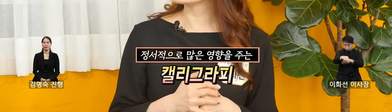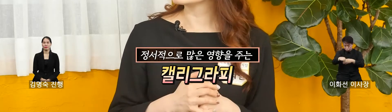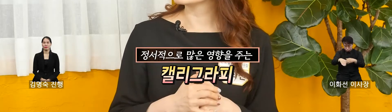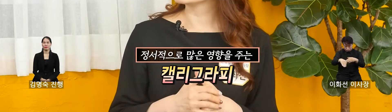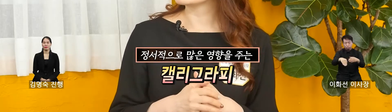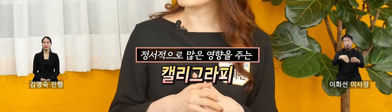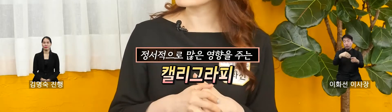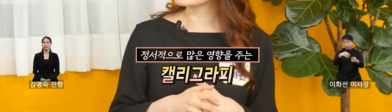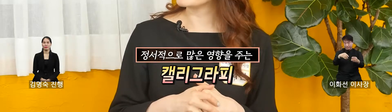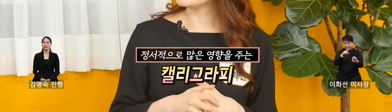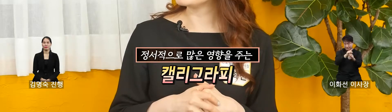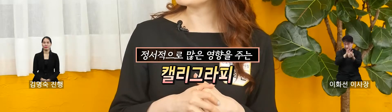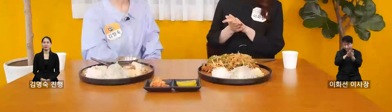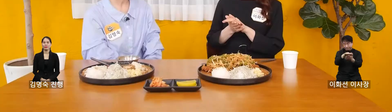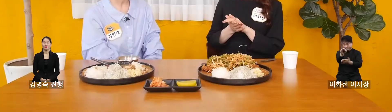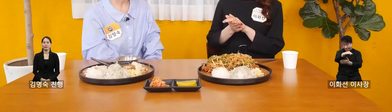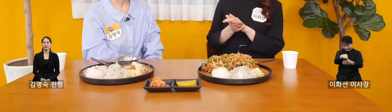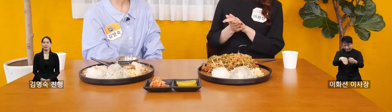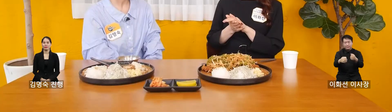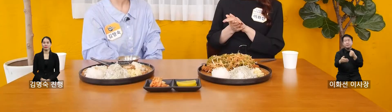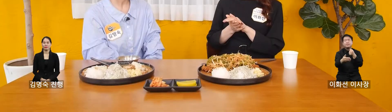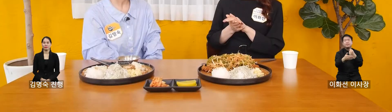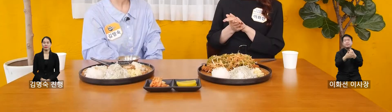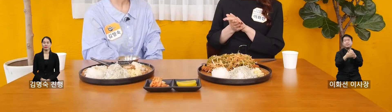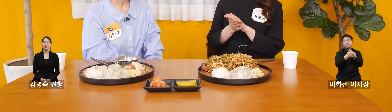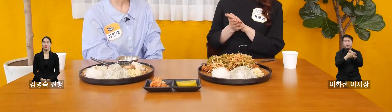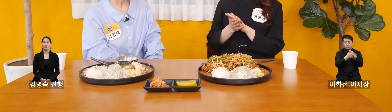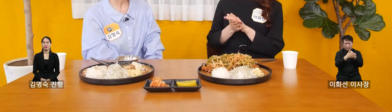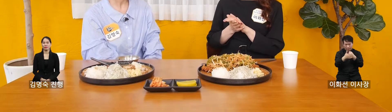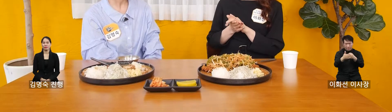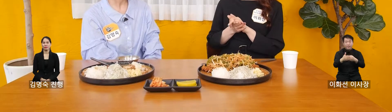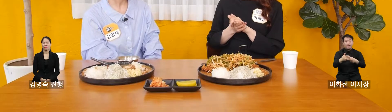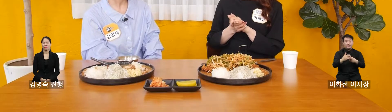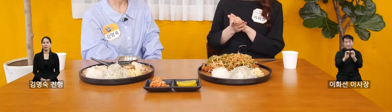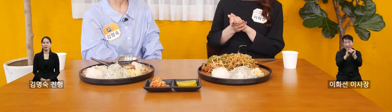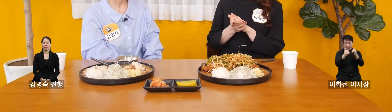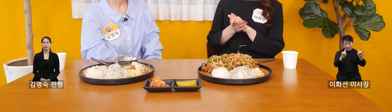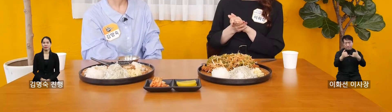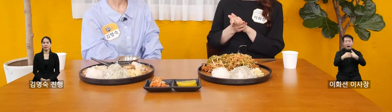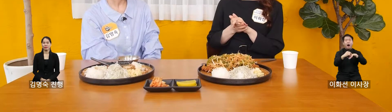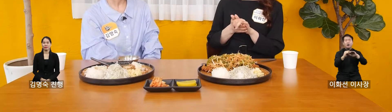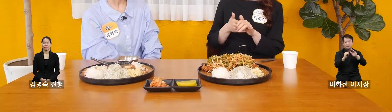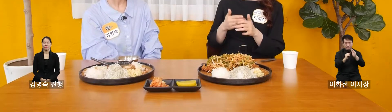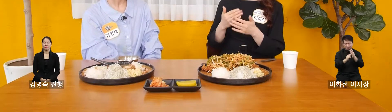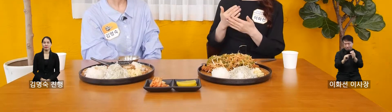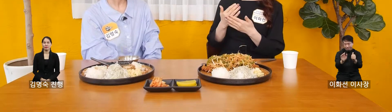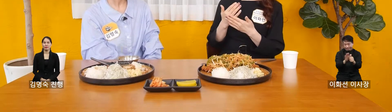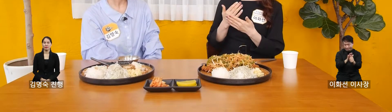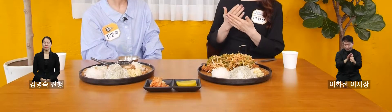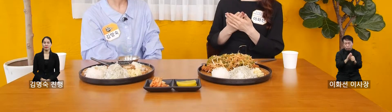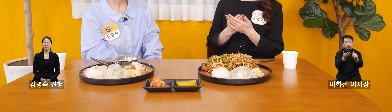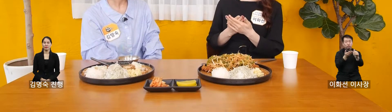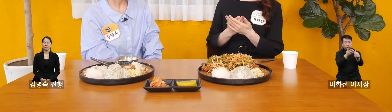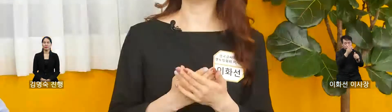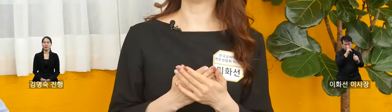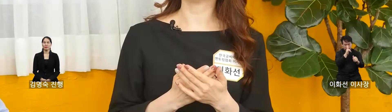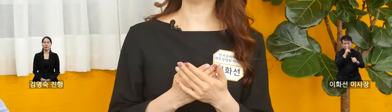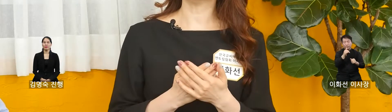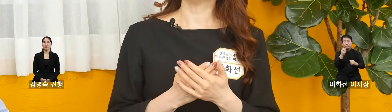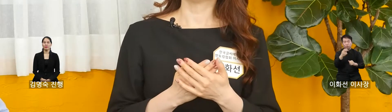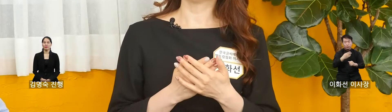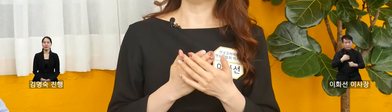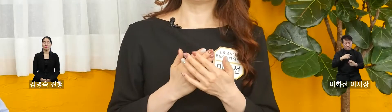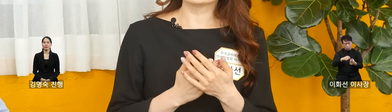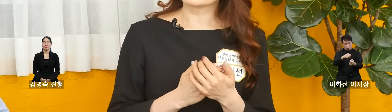영향을 많이 준다라는 걸 알았어요. 제가 연구하고 오랫동안 했던 상담에 관련된